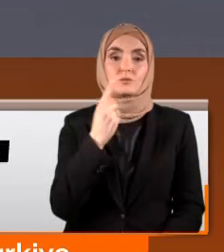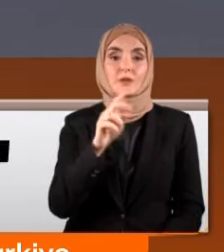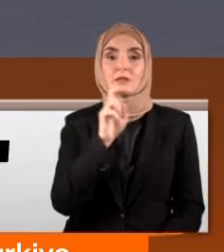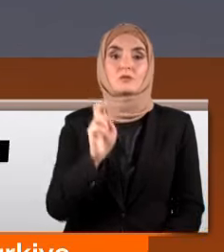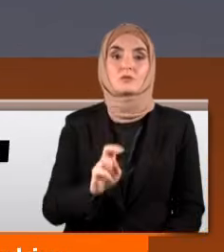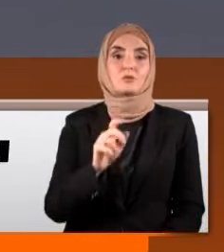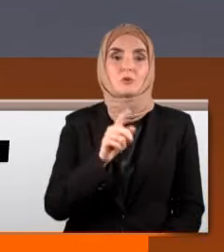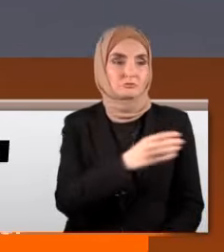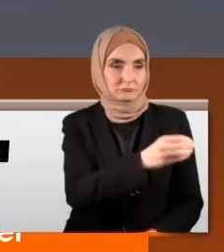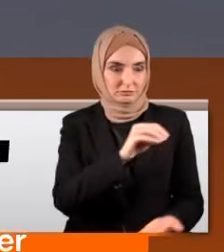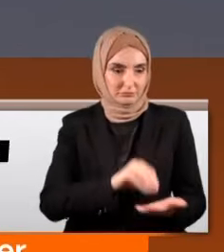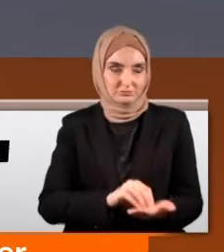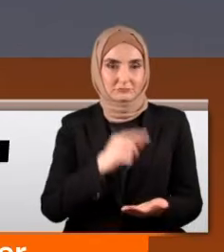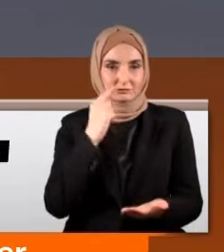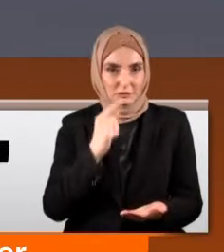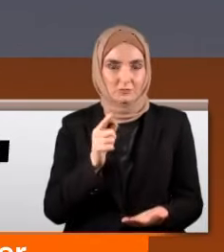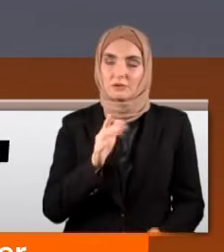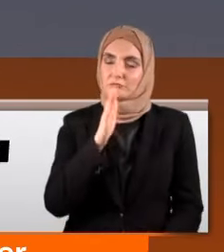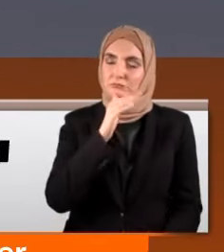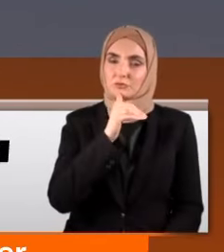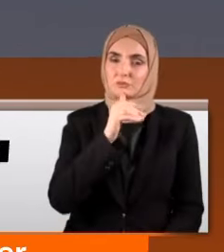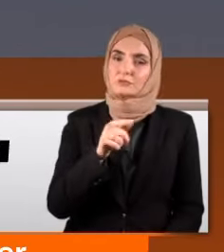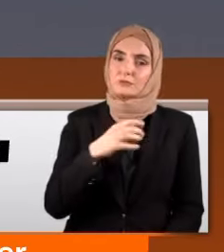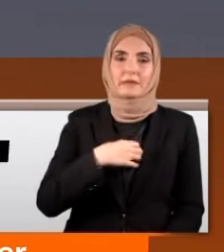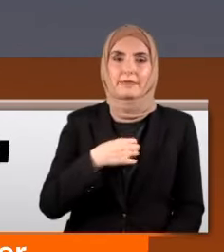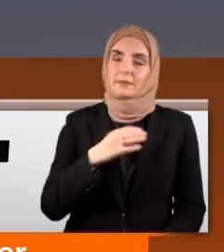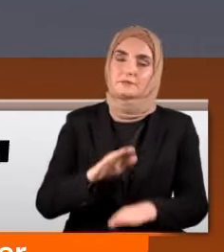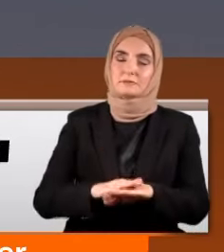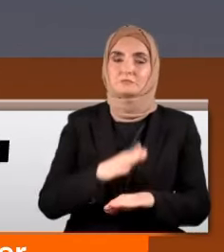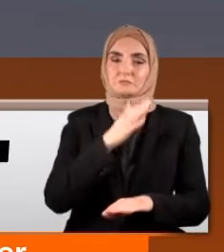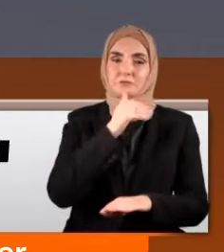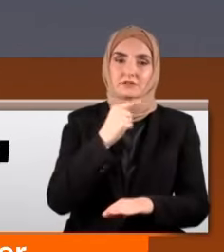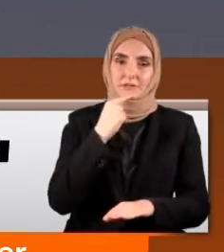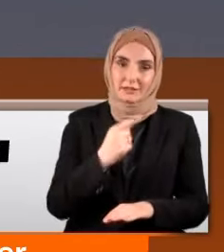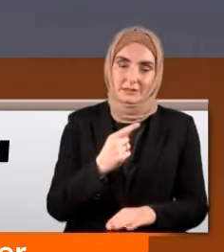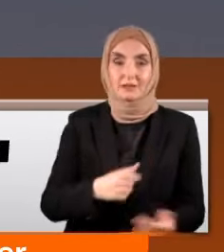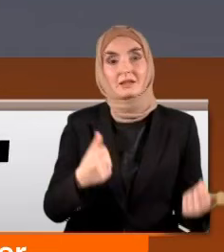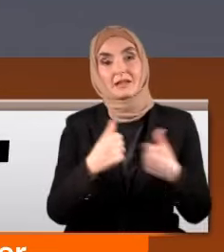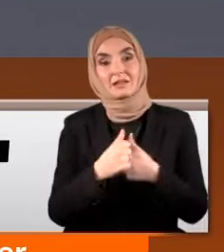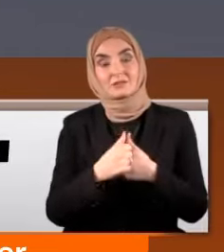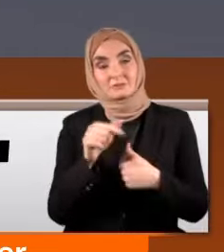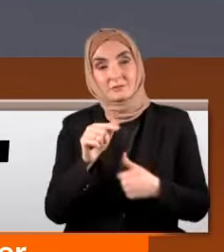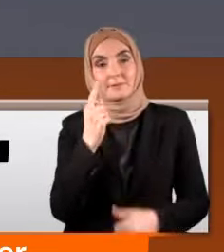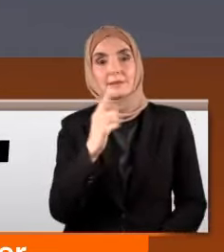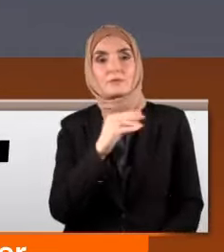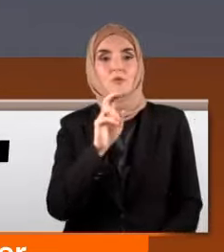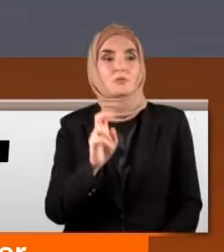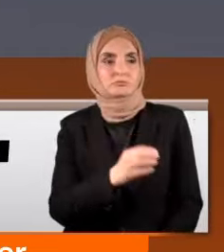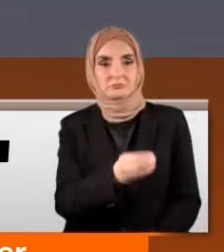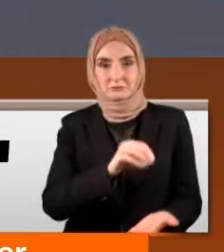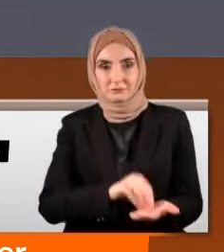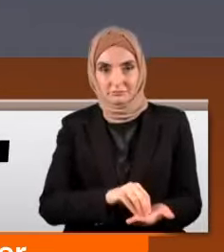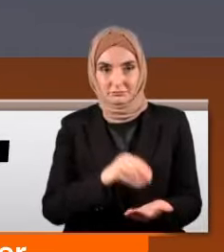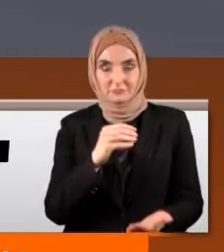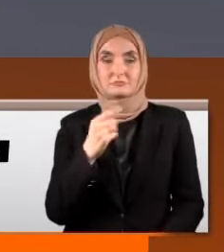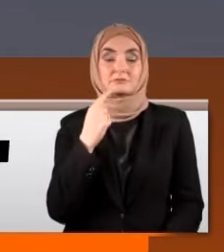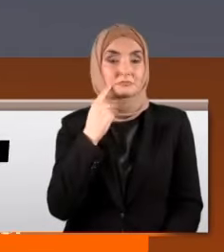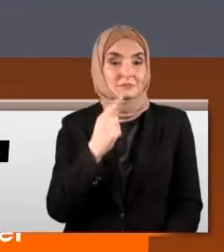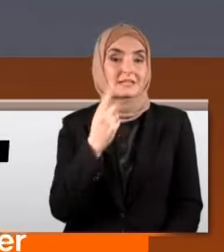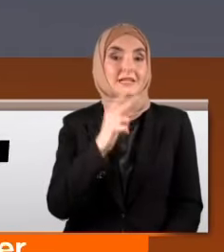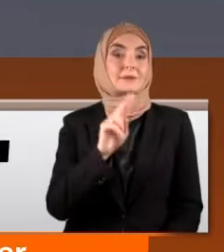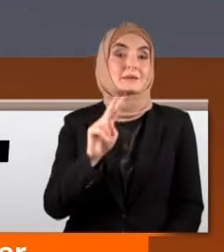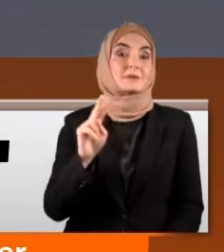sen yaparsın, değerlendir bu parayı dedi. Sonra da 1 milyon dolar verdi. Özellikle 2022 Ocak ayından itibaren 2023